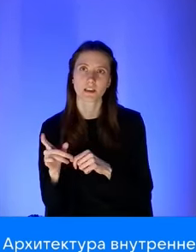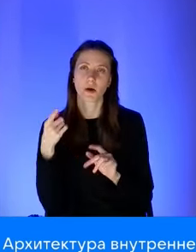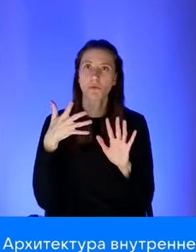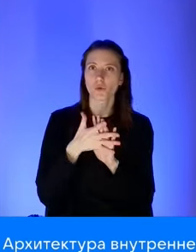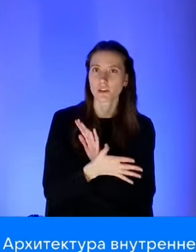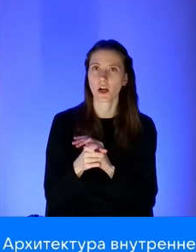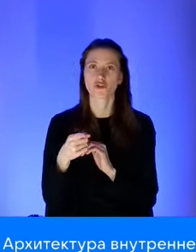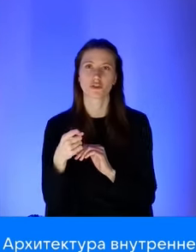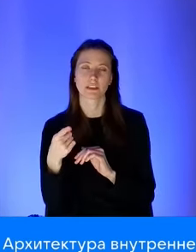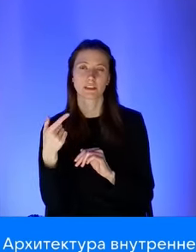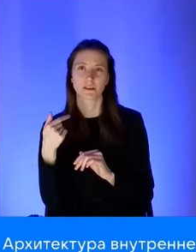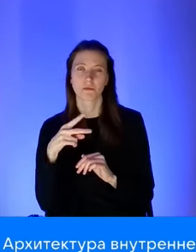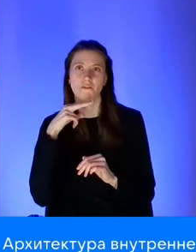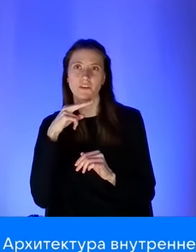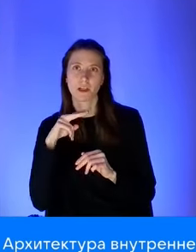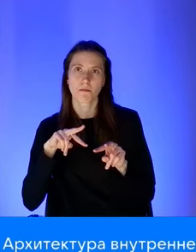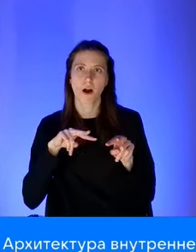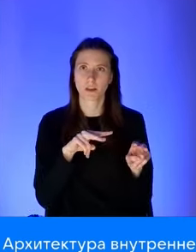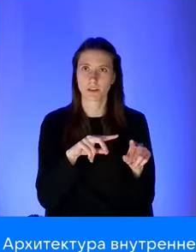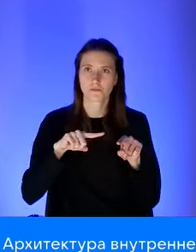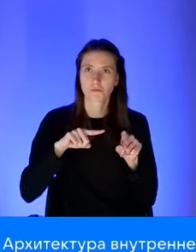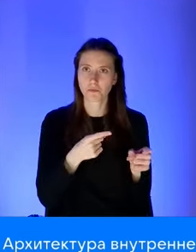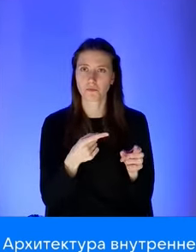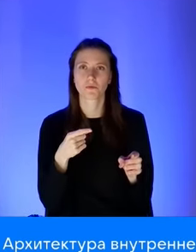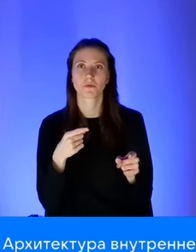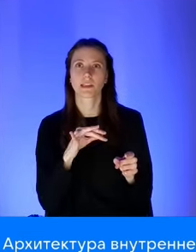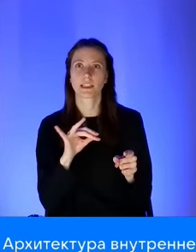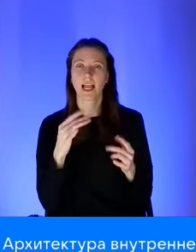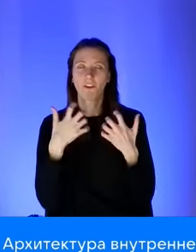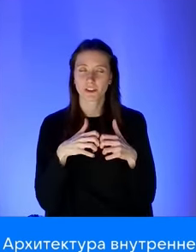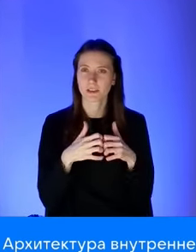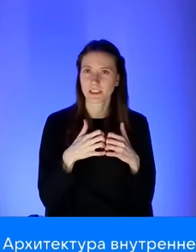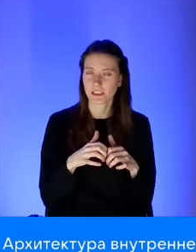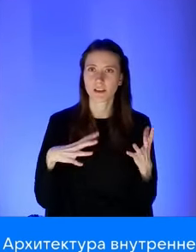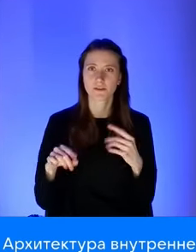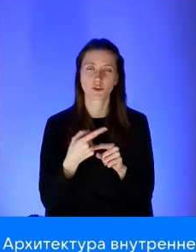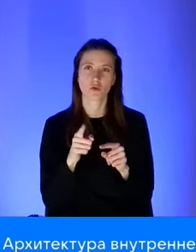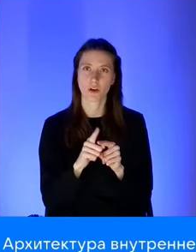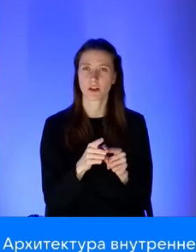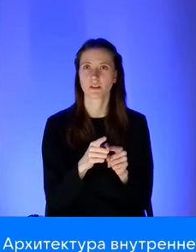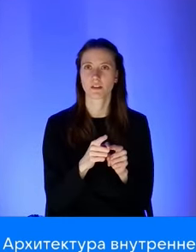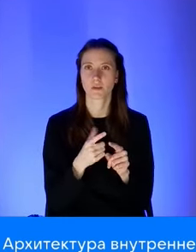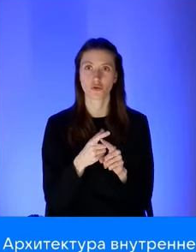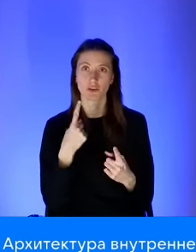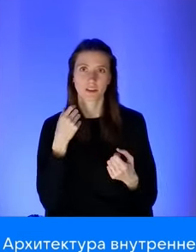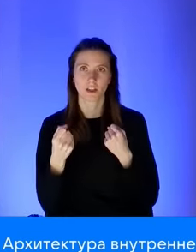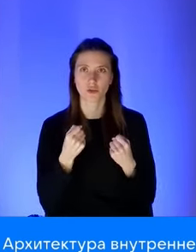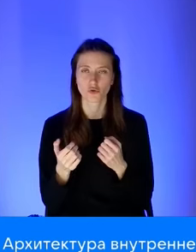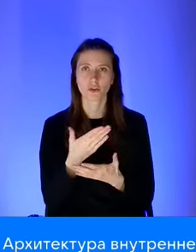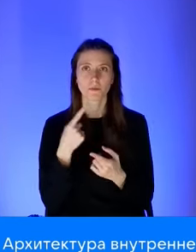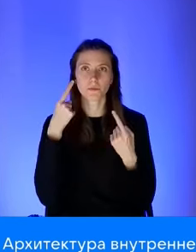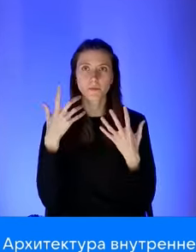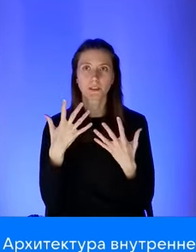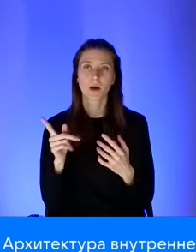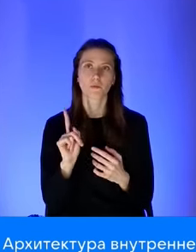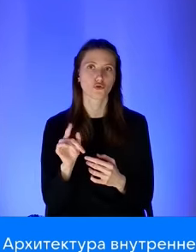автоматизация и через все эти блоки проходит самое главное Надёжность да то есть мы понимаем что не